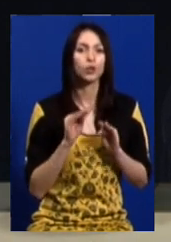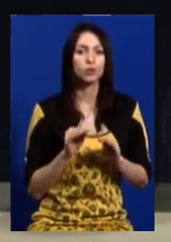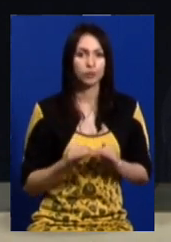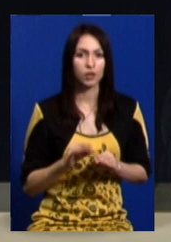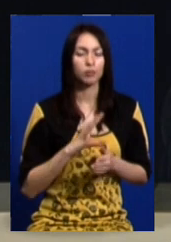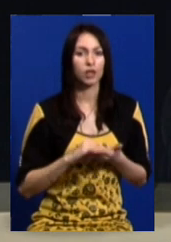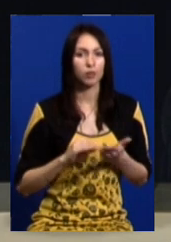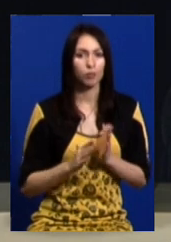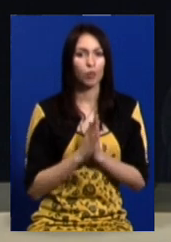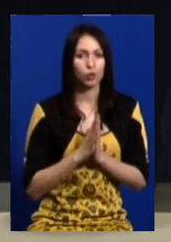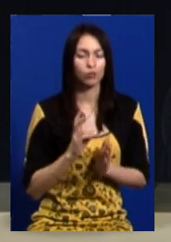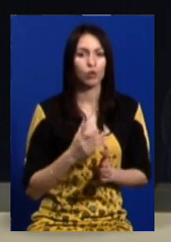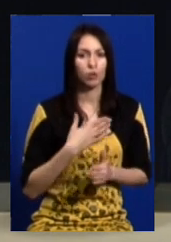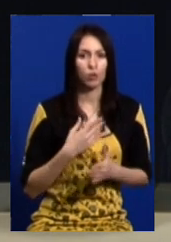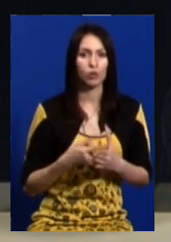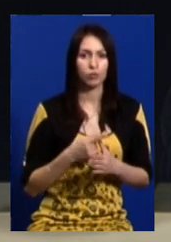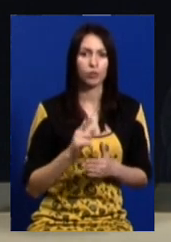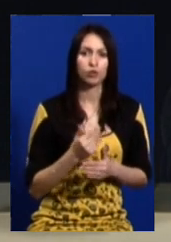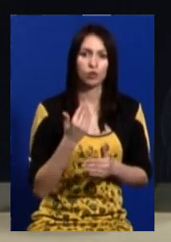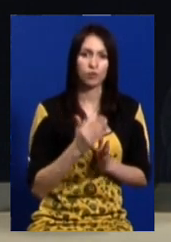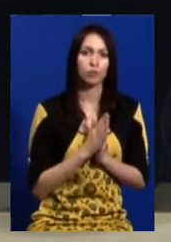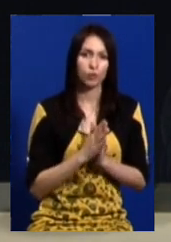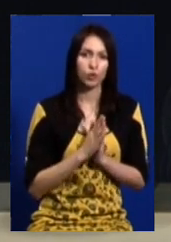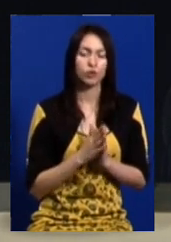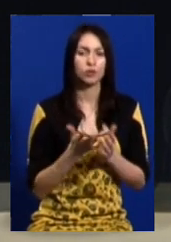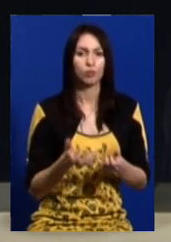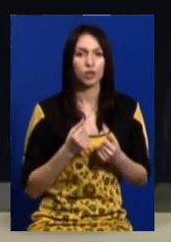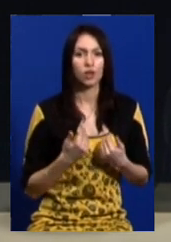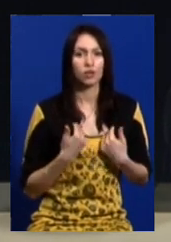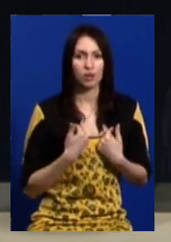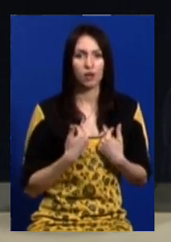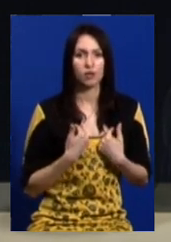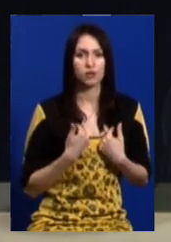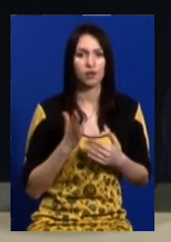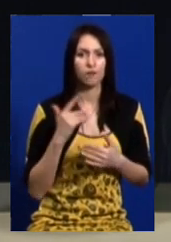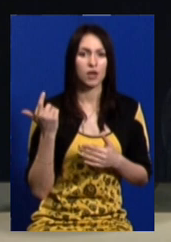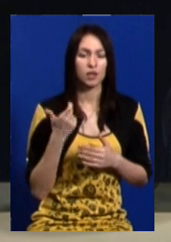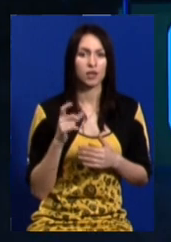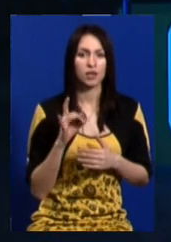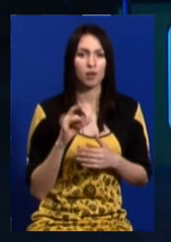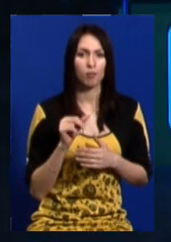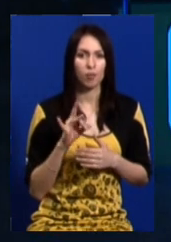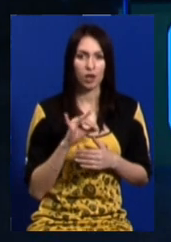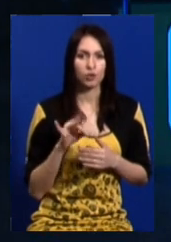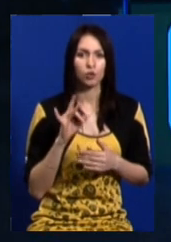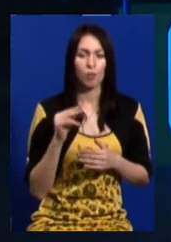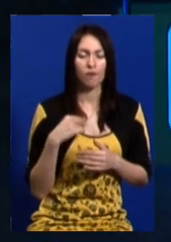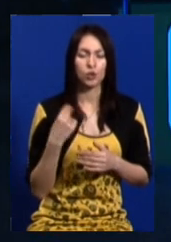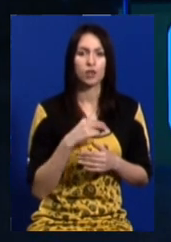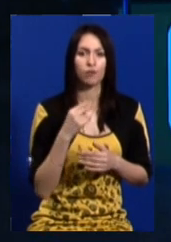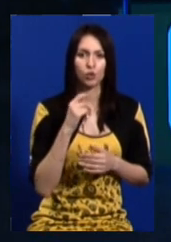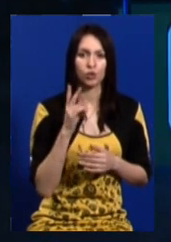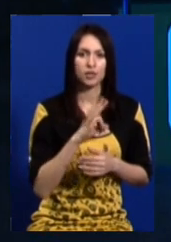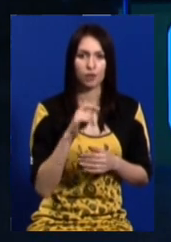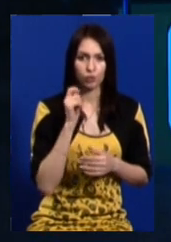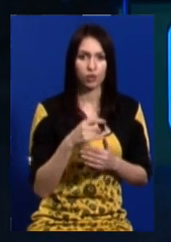прохання на моє ім'я, що ваше Преосвященство просимо прийняти в нас в лоно Харківської єпархії Православної церкви України. Якщо переходи,